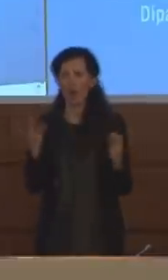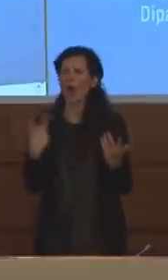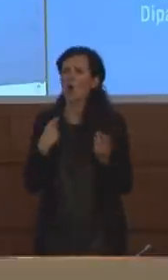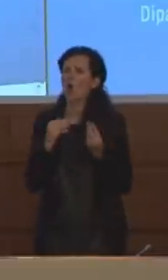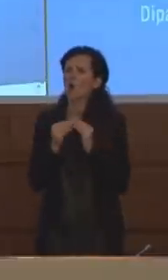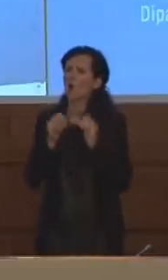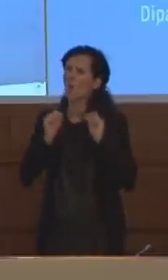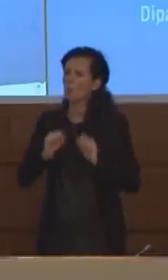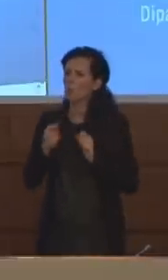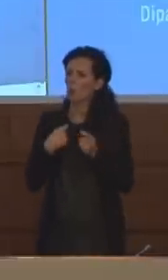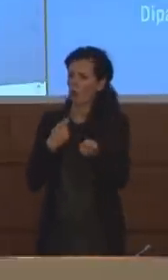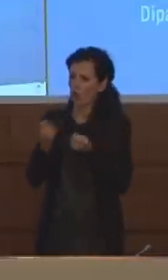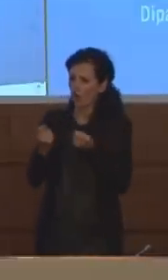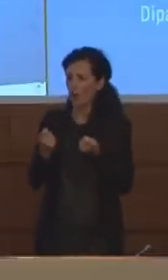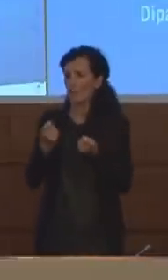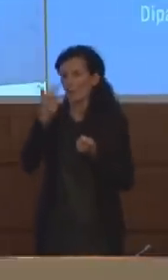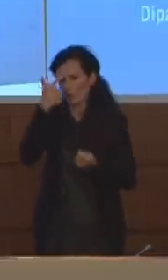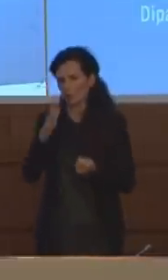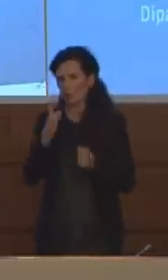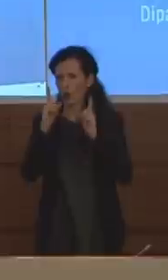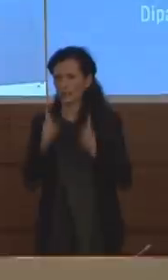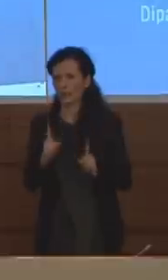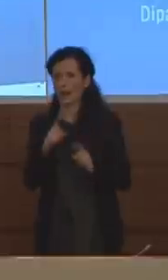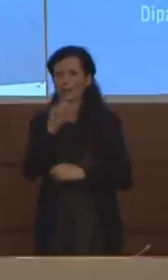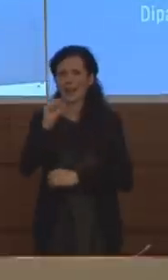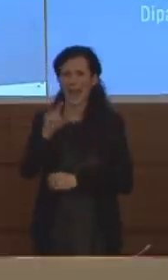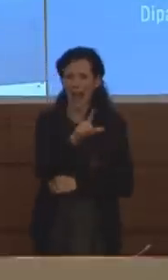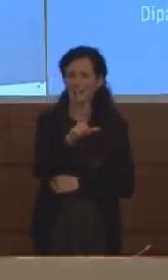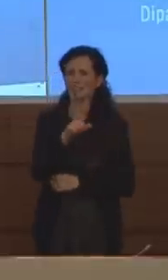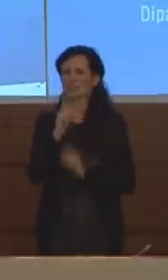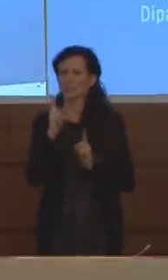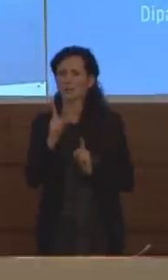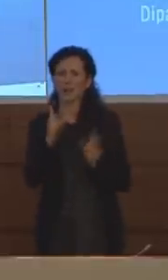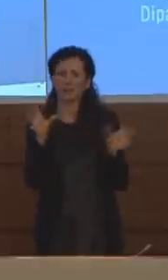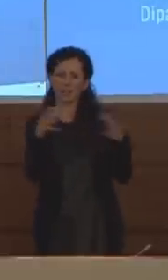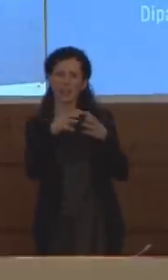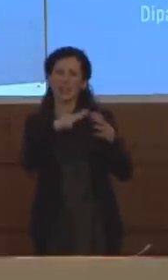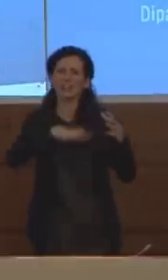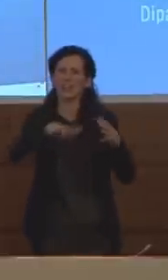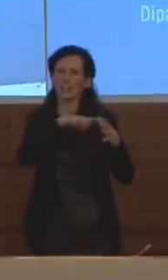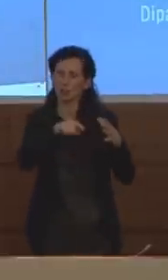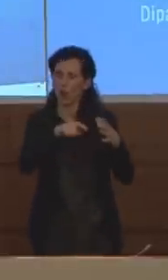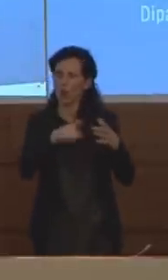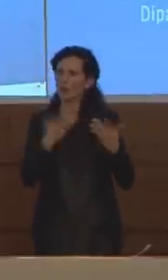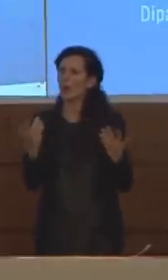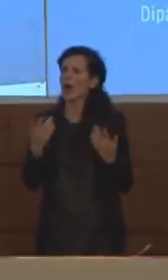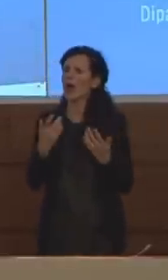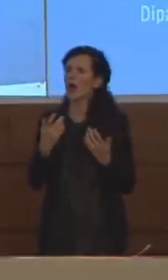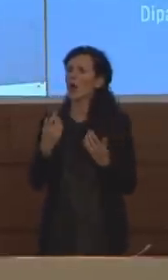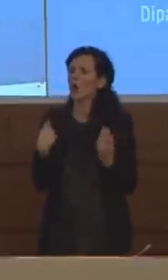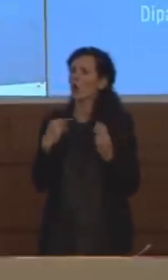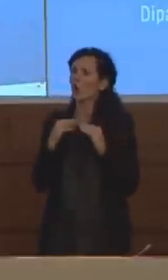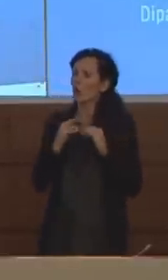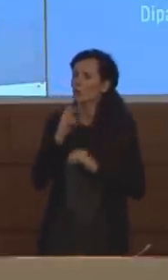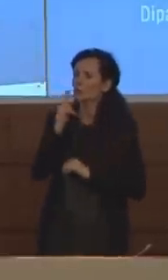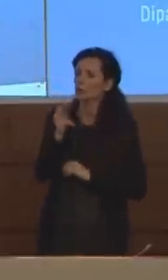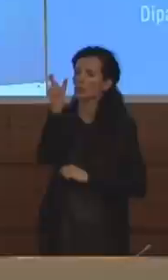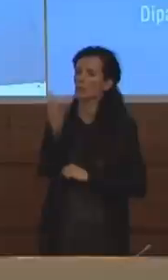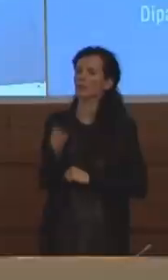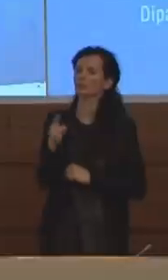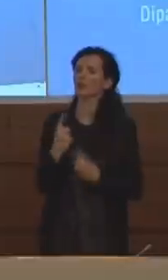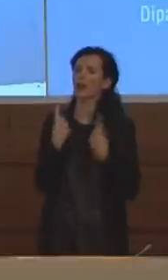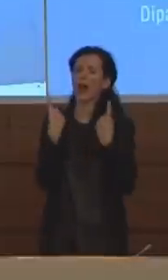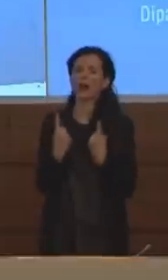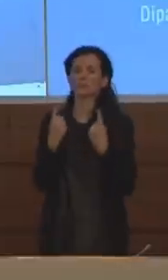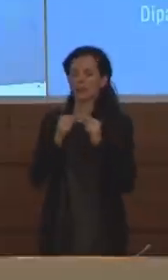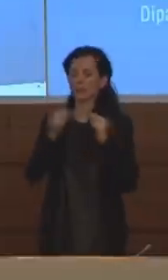posso che dipende dalla sla credo che ci sia tutta un'organizzazione pure territoriale però che risposta dare a chi ancora oggi in questo momento si trova in attesa di